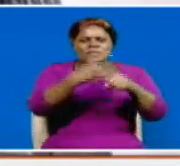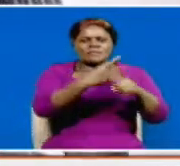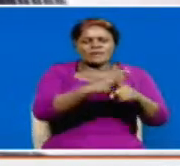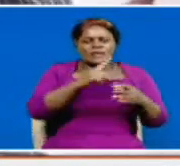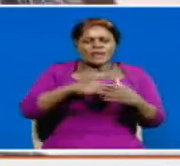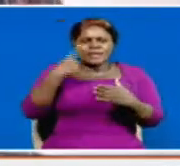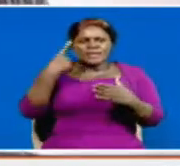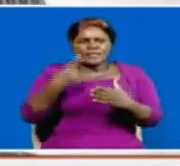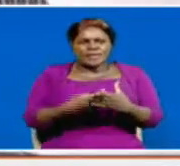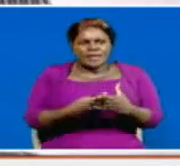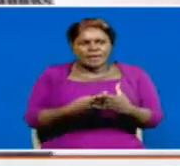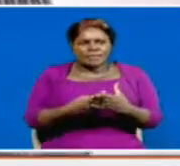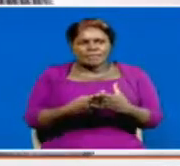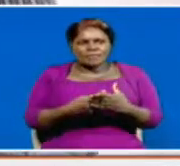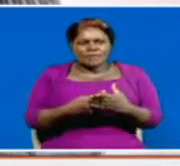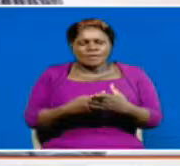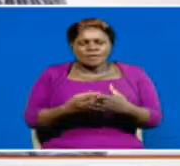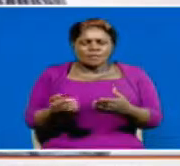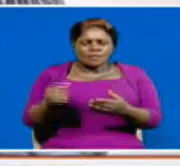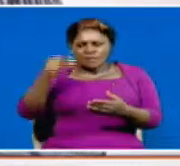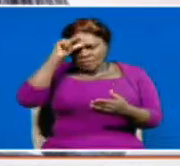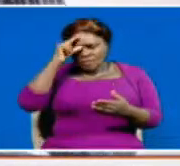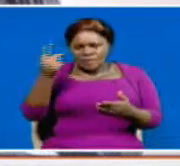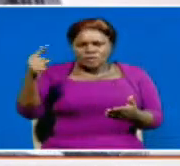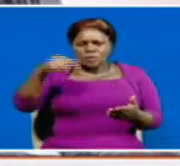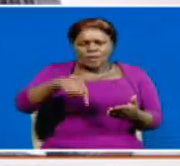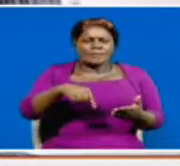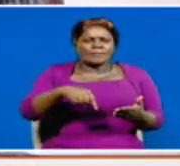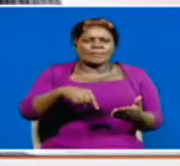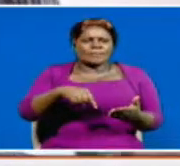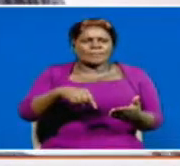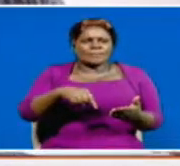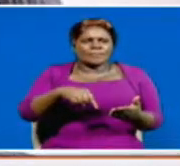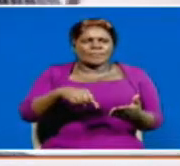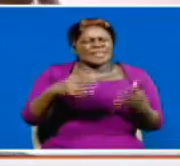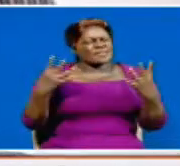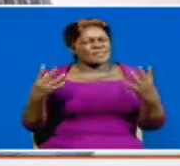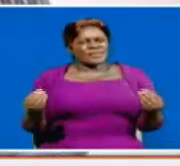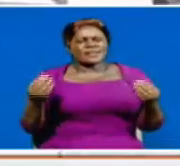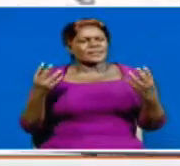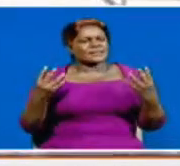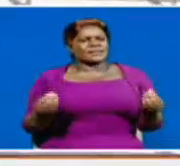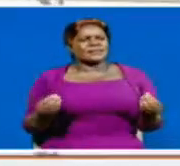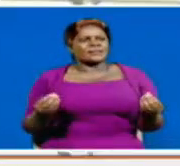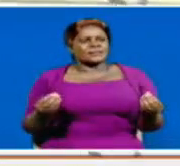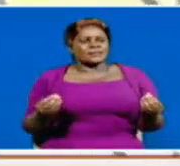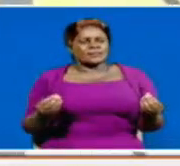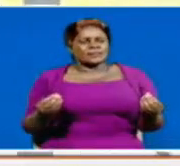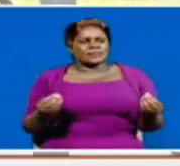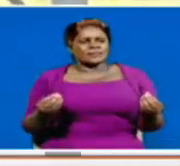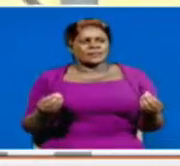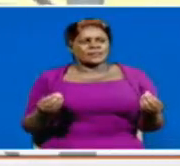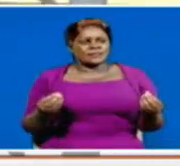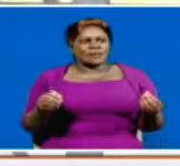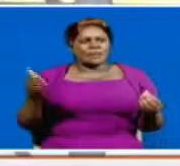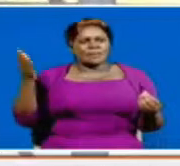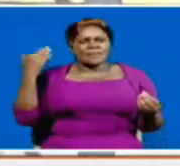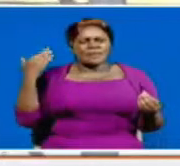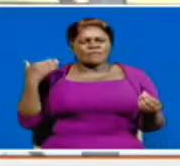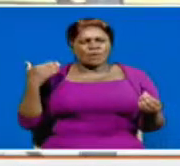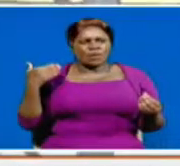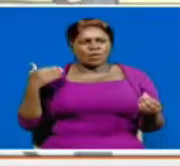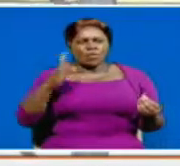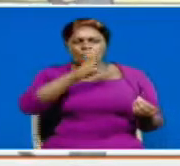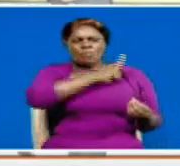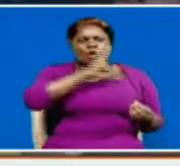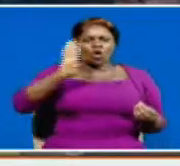and then attract government to come in, and then as simple as like that. Aidha awali palikuwa na bodi ya